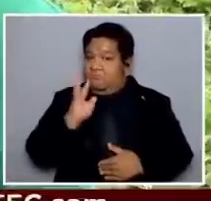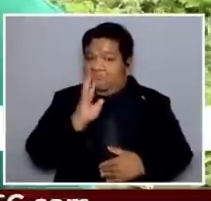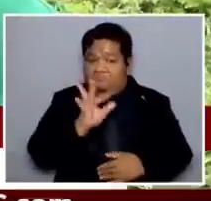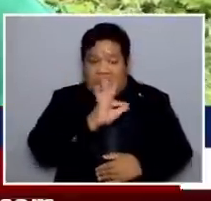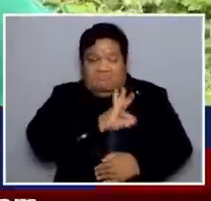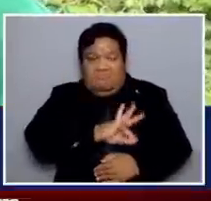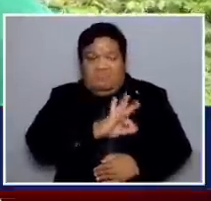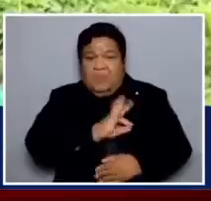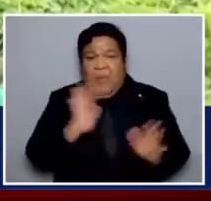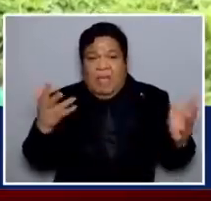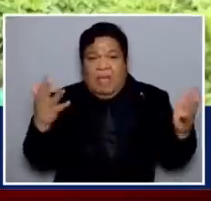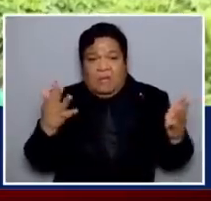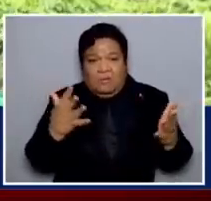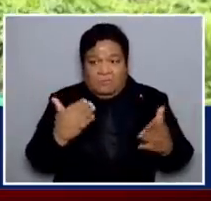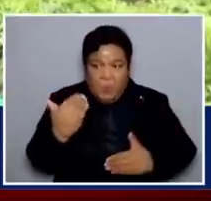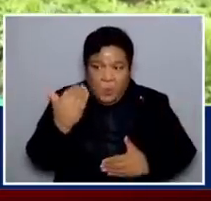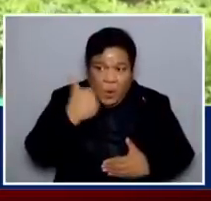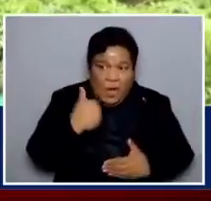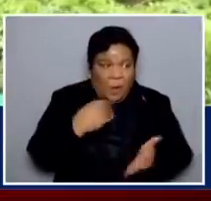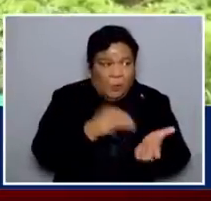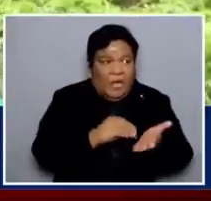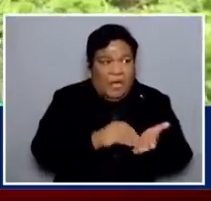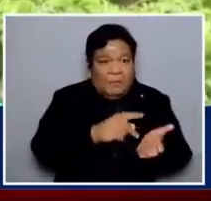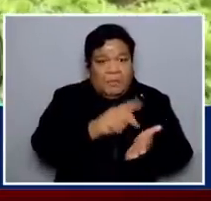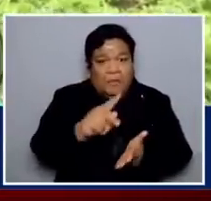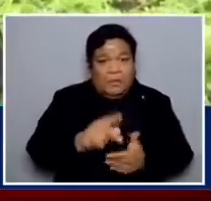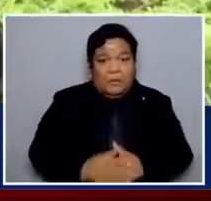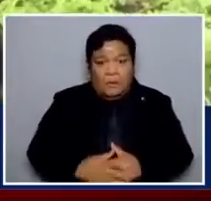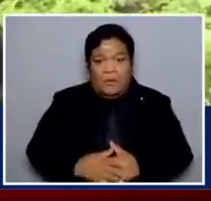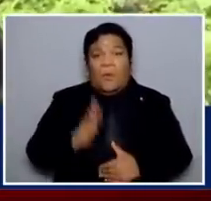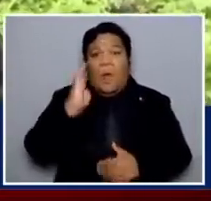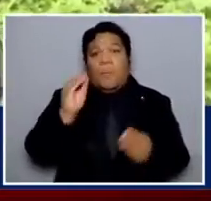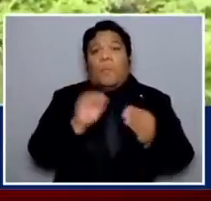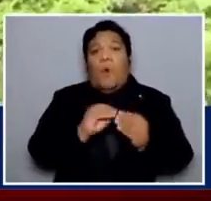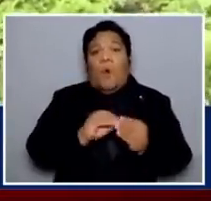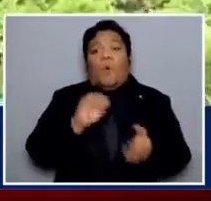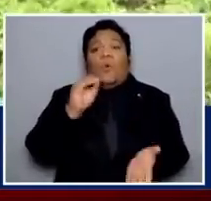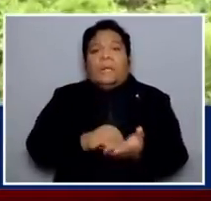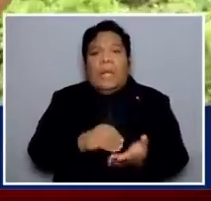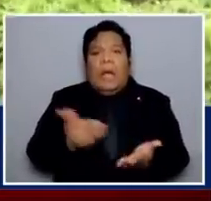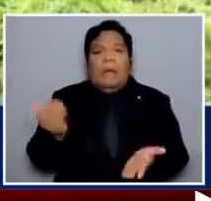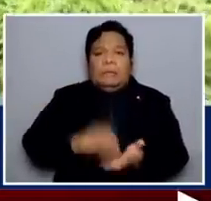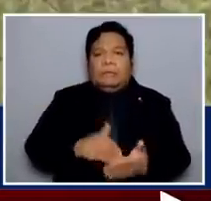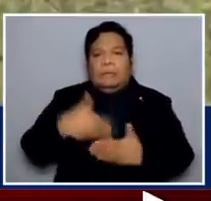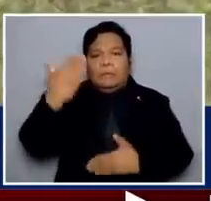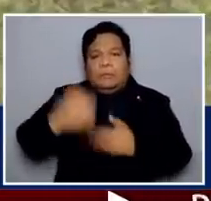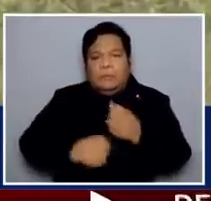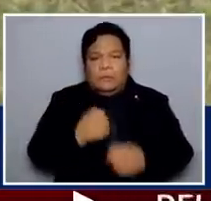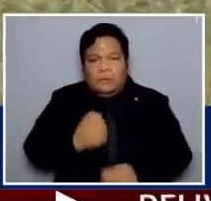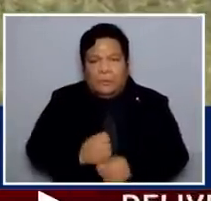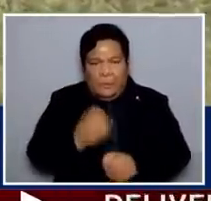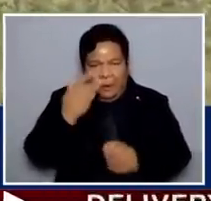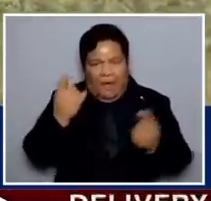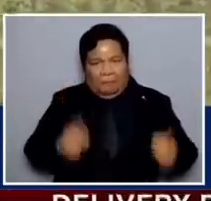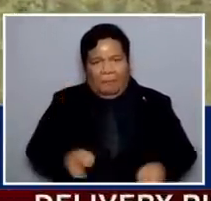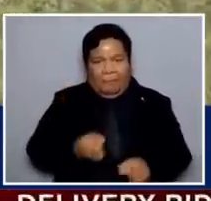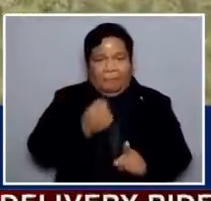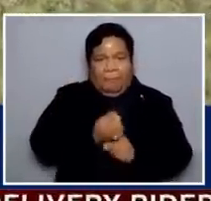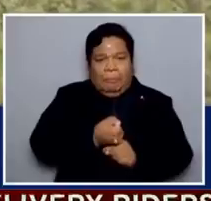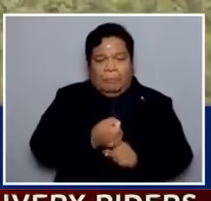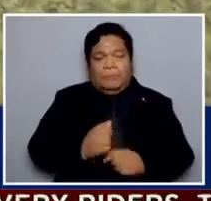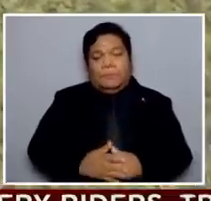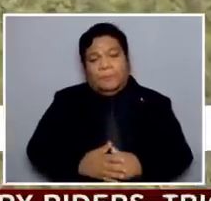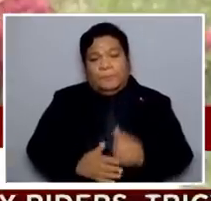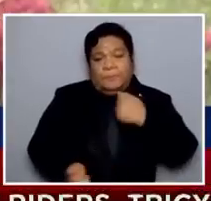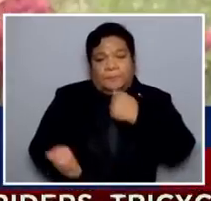pambayad sa utang. Magkakaroon pa ho kami ng utang sa sunod na taon. Kasi nga ganun pa nangyari. Masama ang loob ng mga